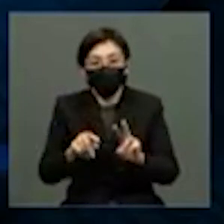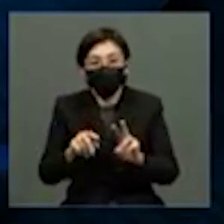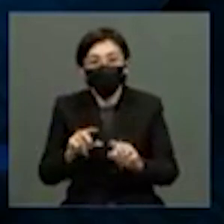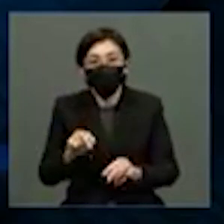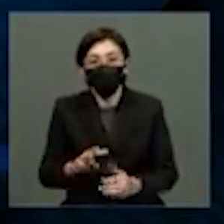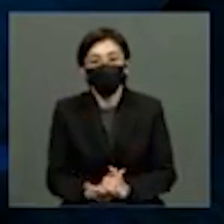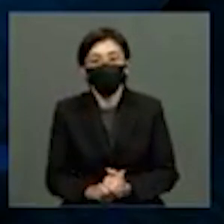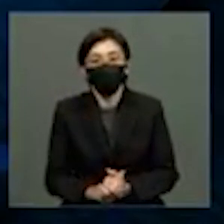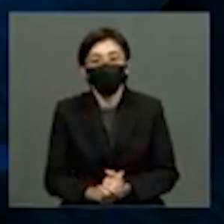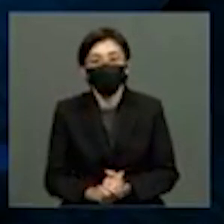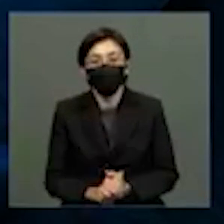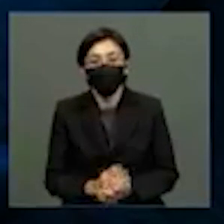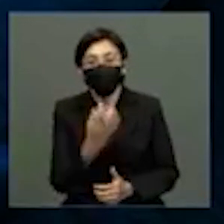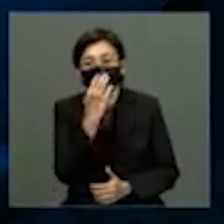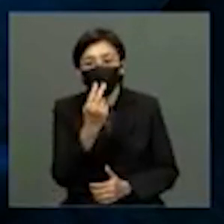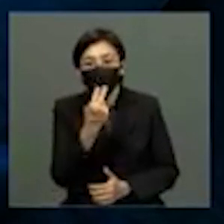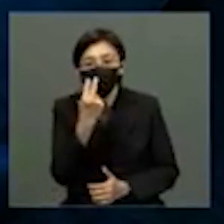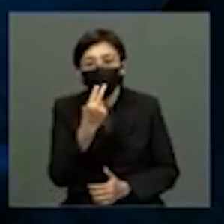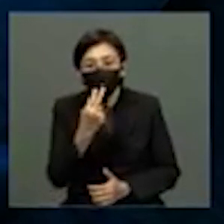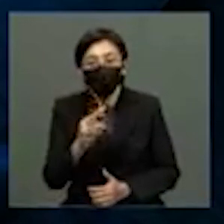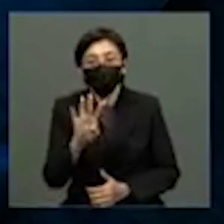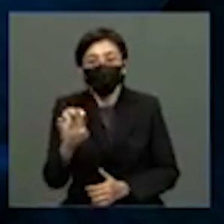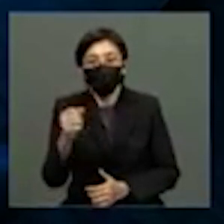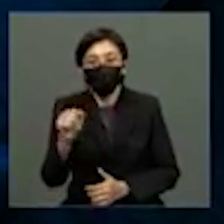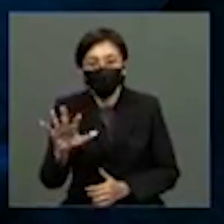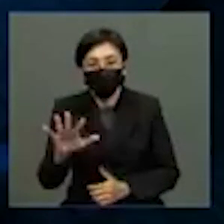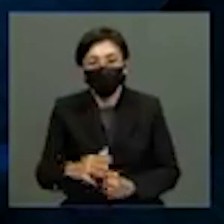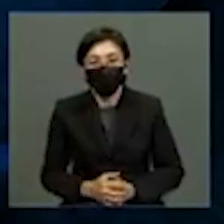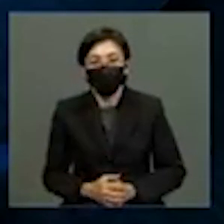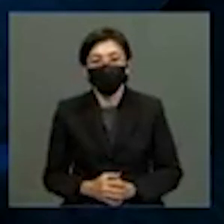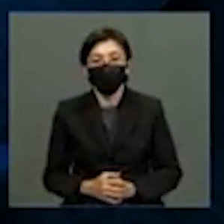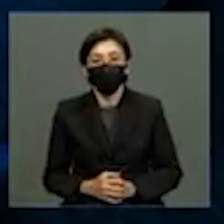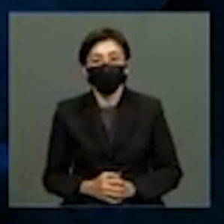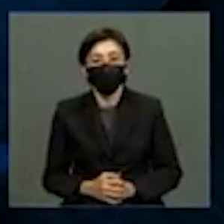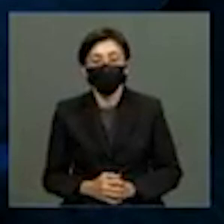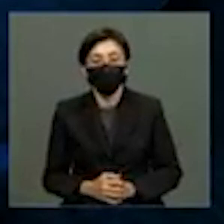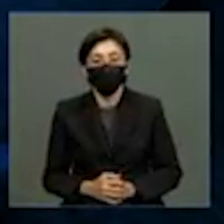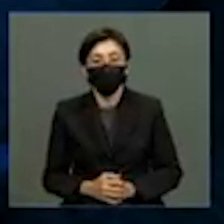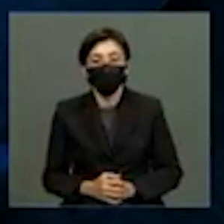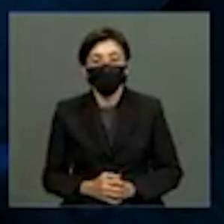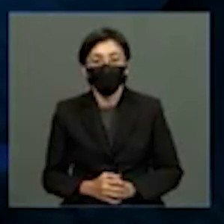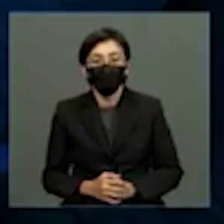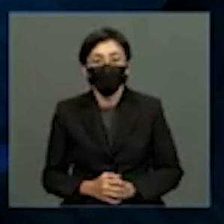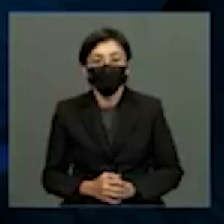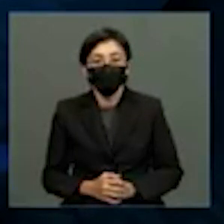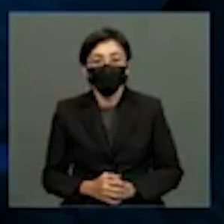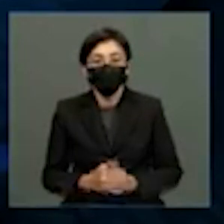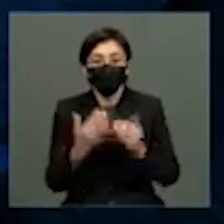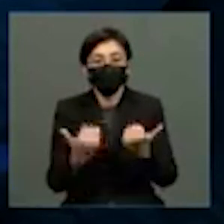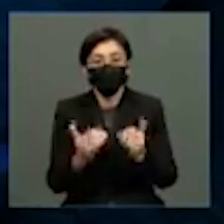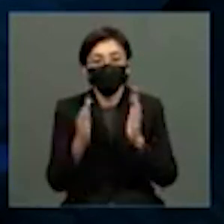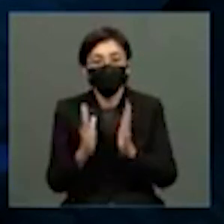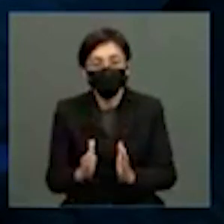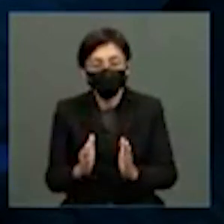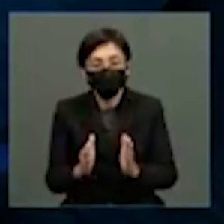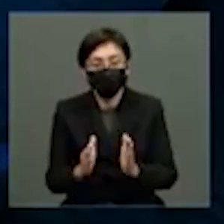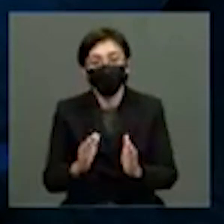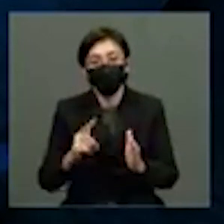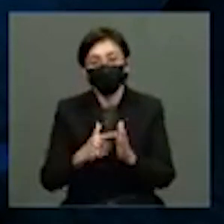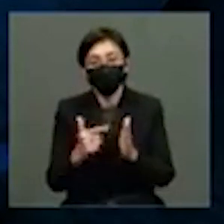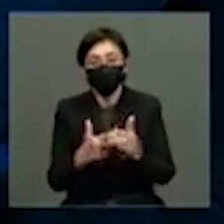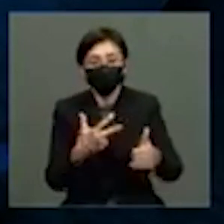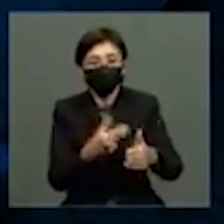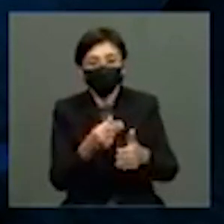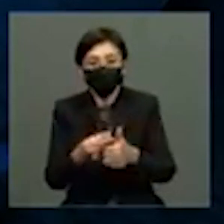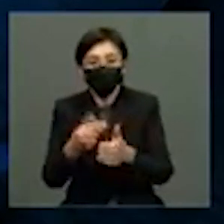1,234 ใส่ท่อเครื่องช่วยหายใจอยู่ที่415นะครับแล้วก็รายงานประจำวันสำหรับผู้ที่ได้รับวัคซีน